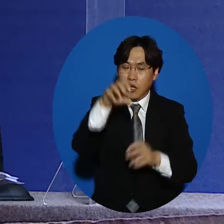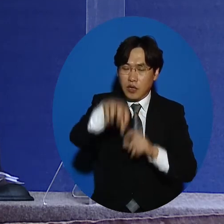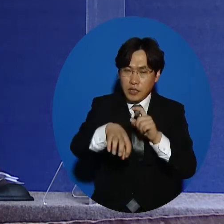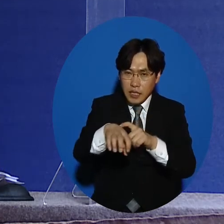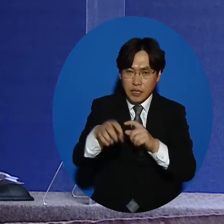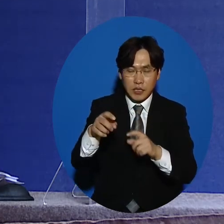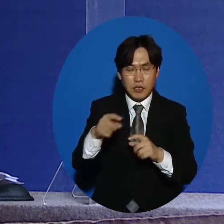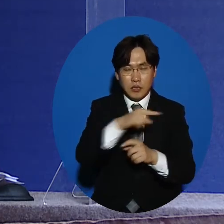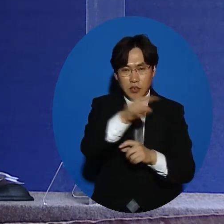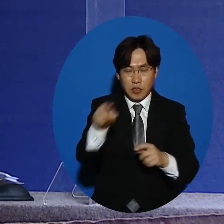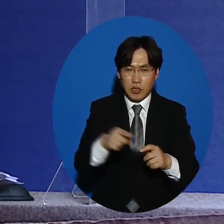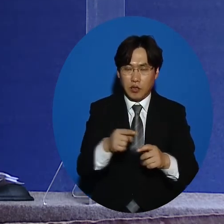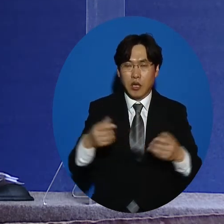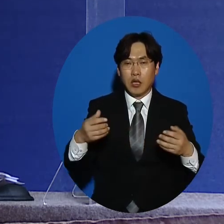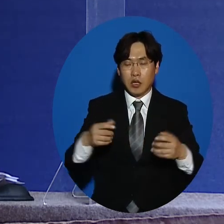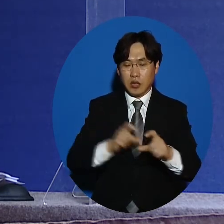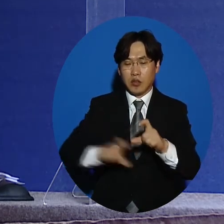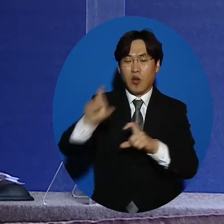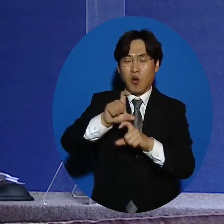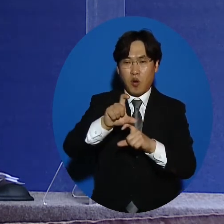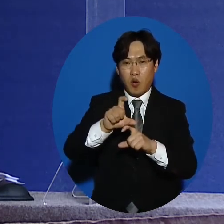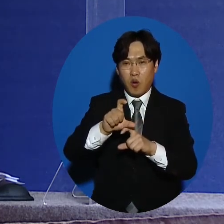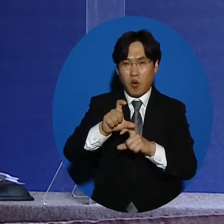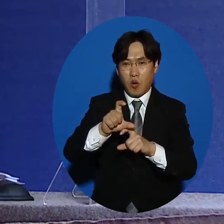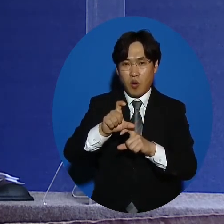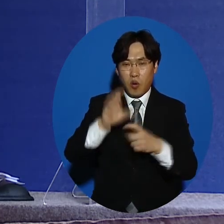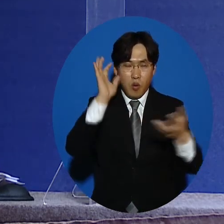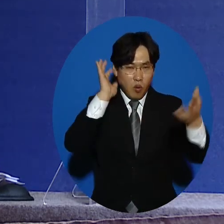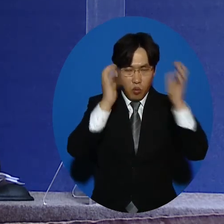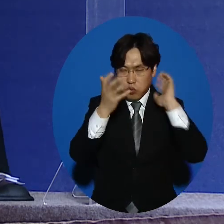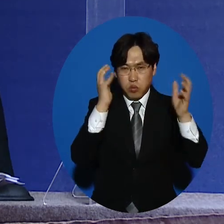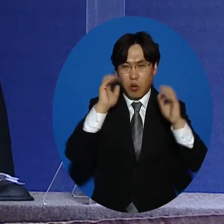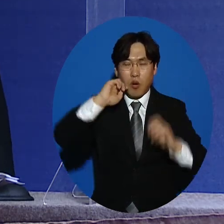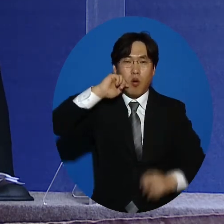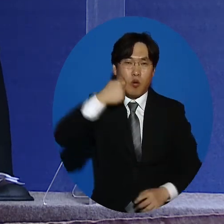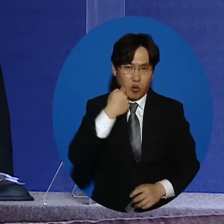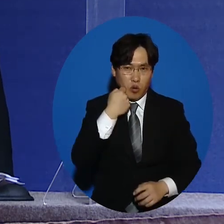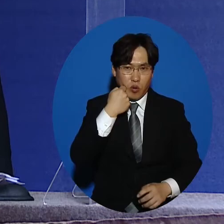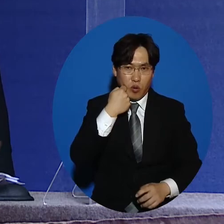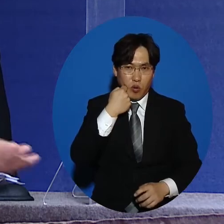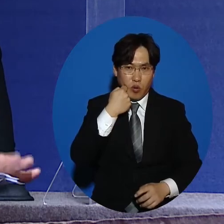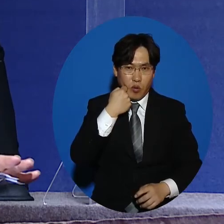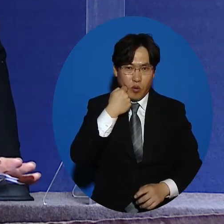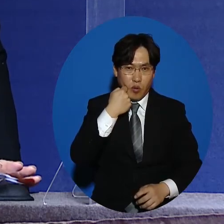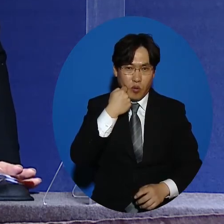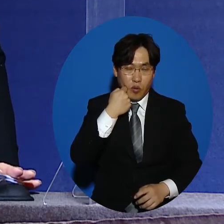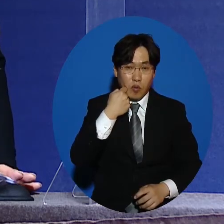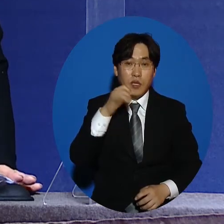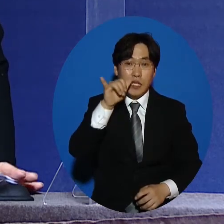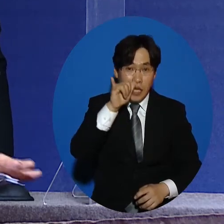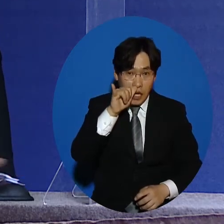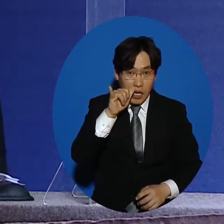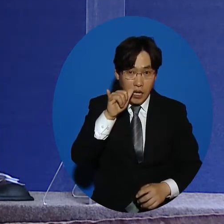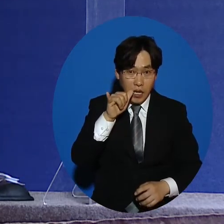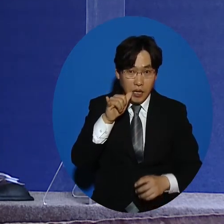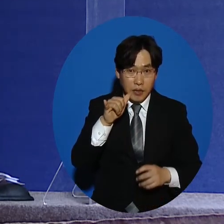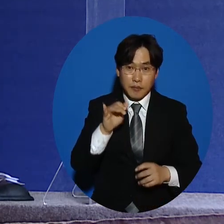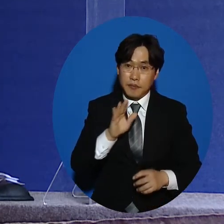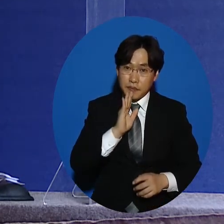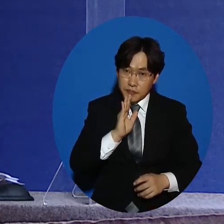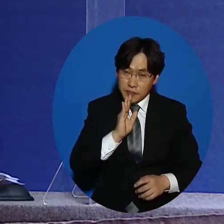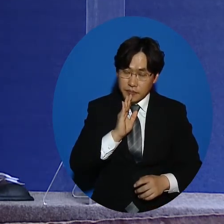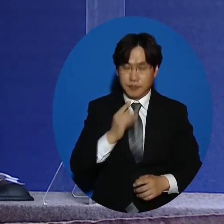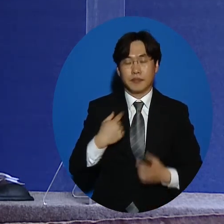개념을 정리하는데 더 저희 문제가 혼란이 있을 수 있다 이렇게 받아들여 봅니다. 맞습니까, 교수님? 네.